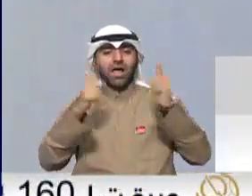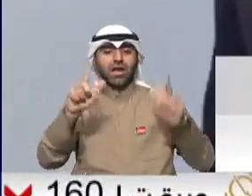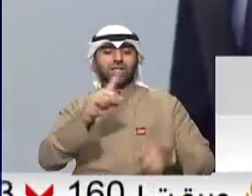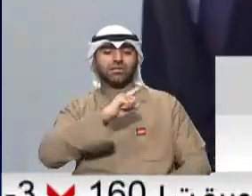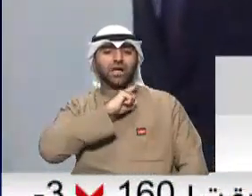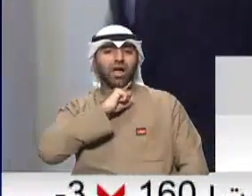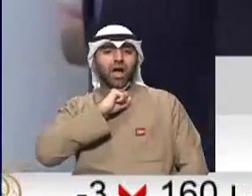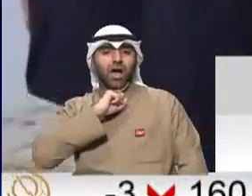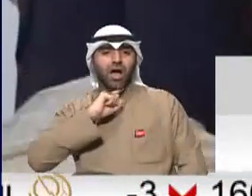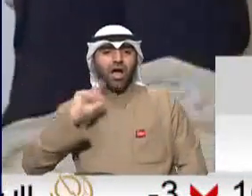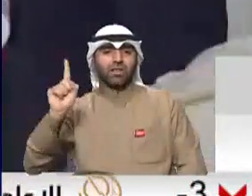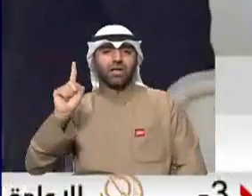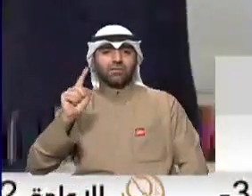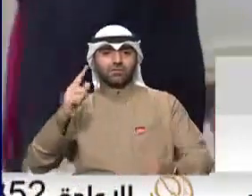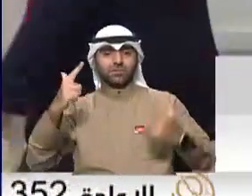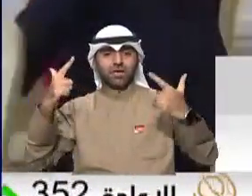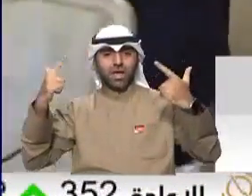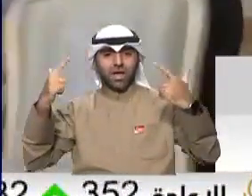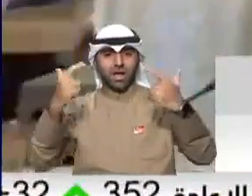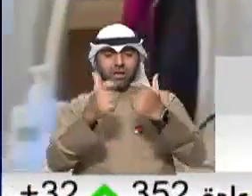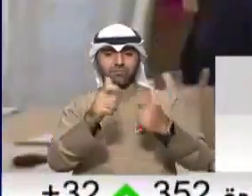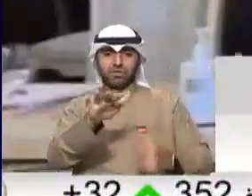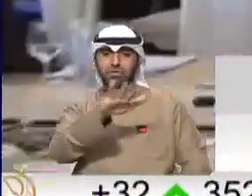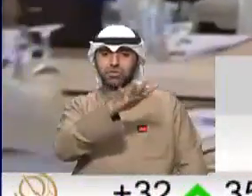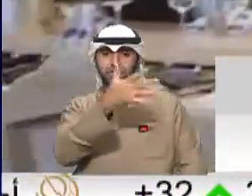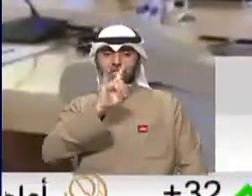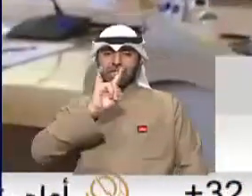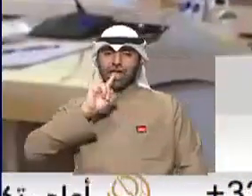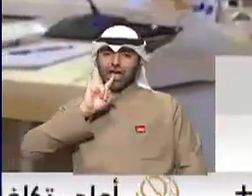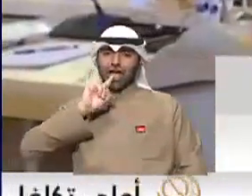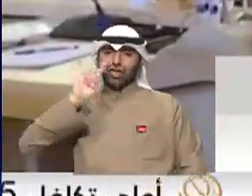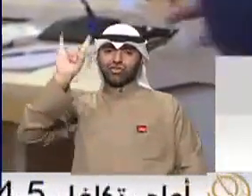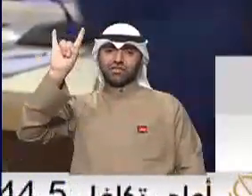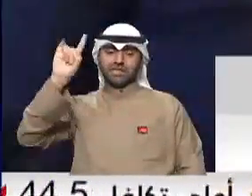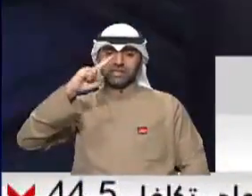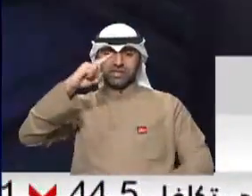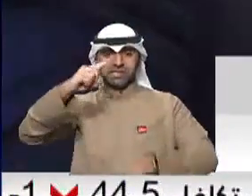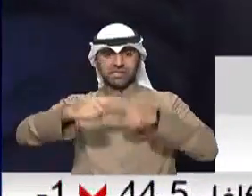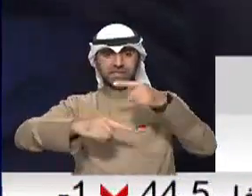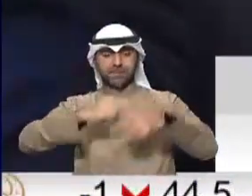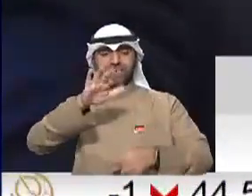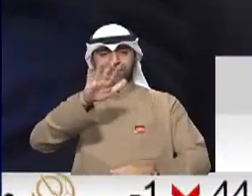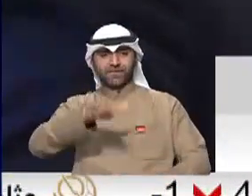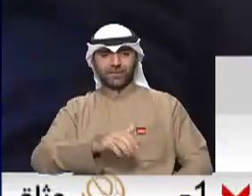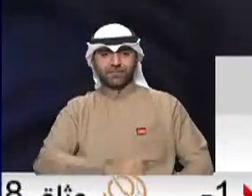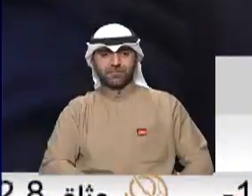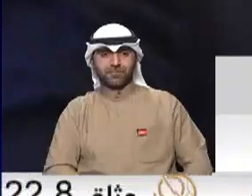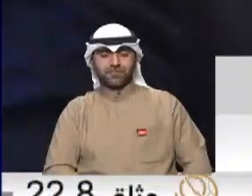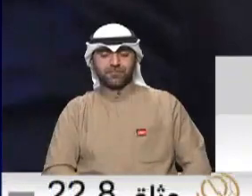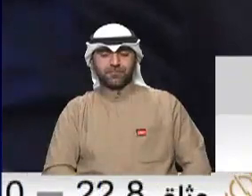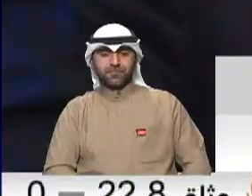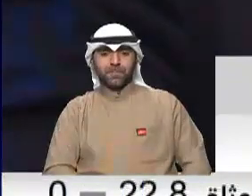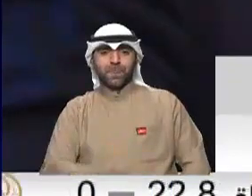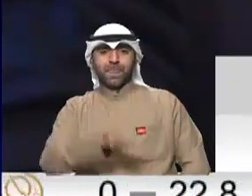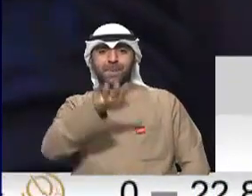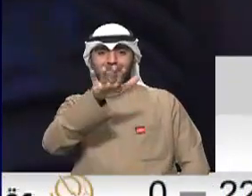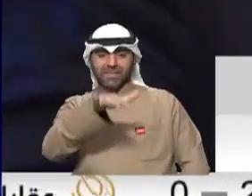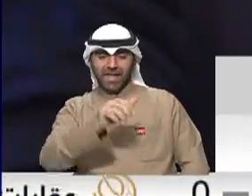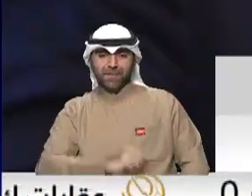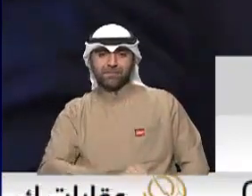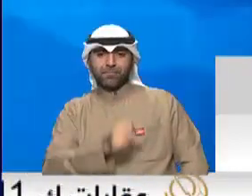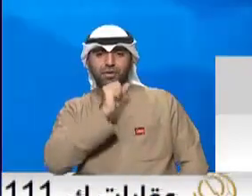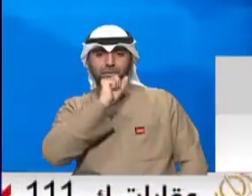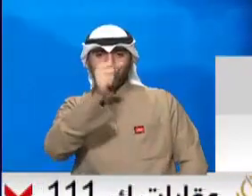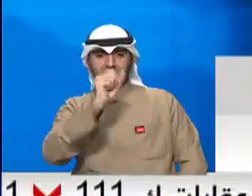لسنوات طويلة، على الأقل ليس أقل من 10 سنوات. كذلك أستاذ أشرف،